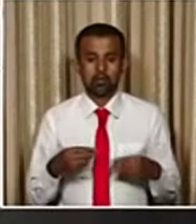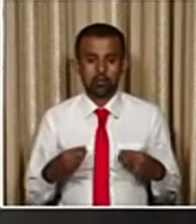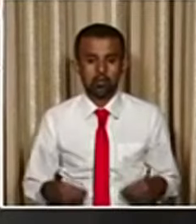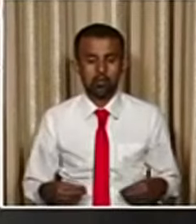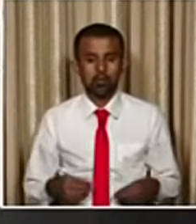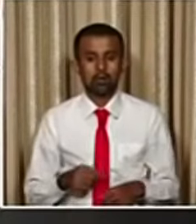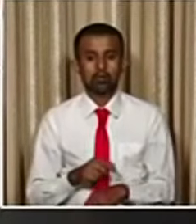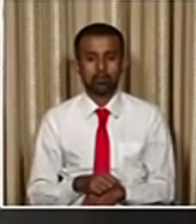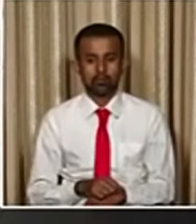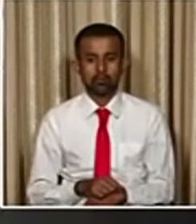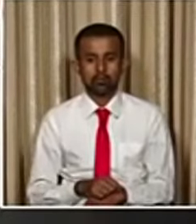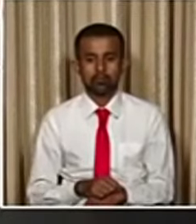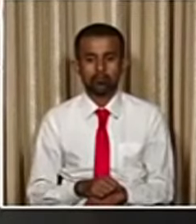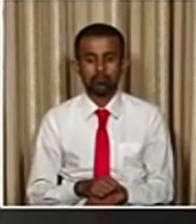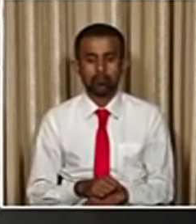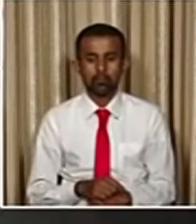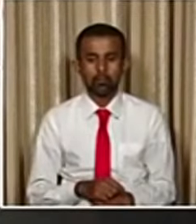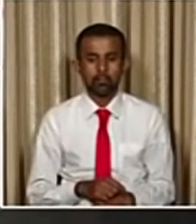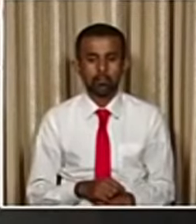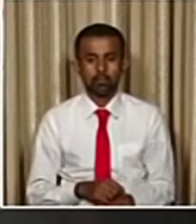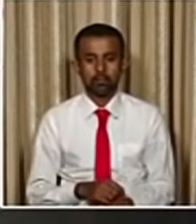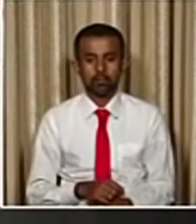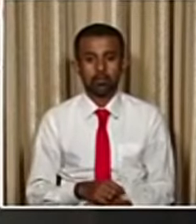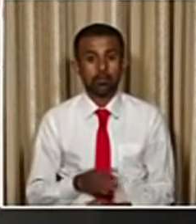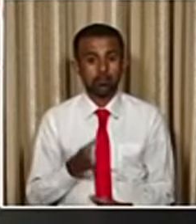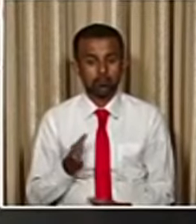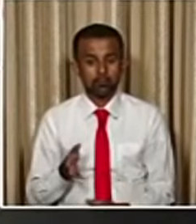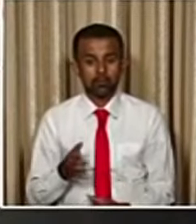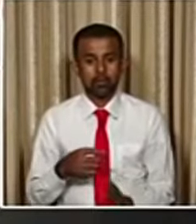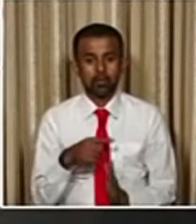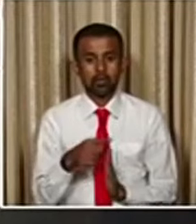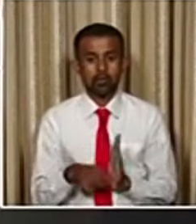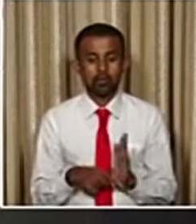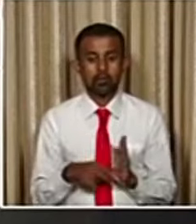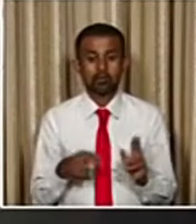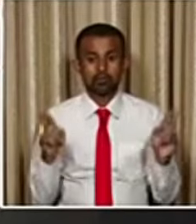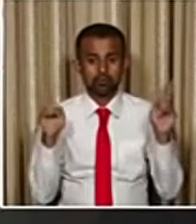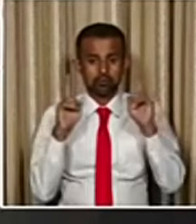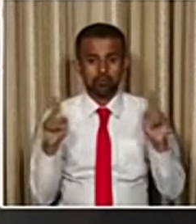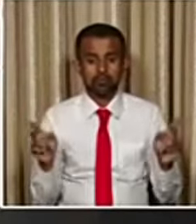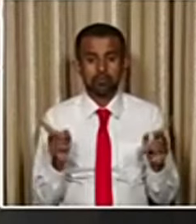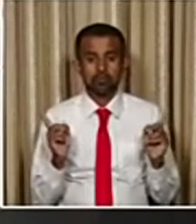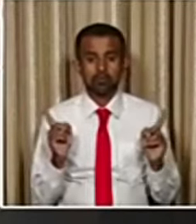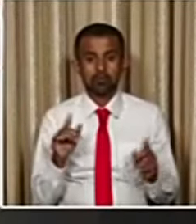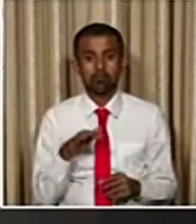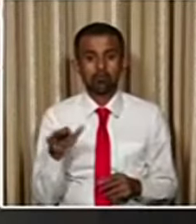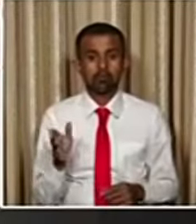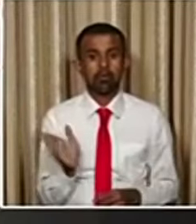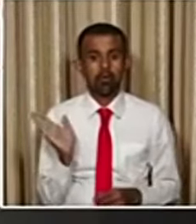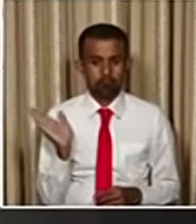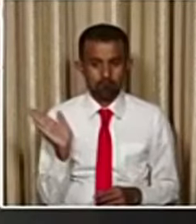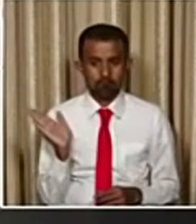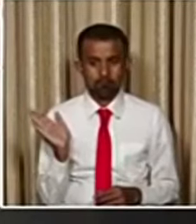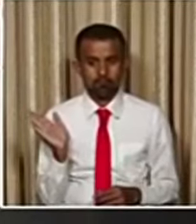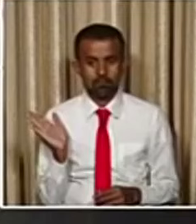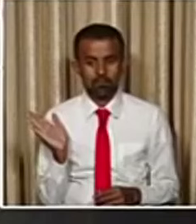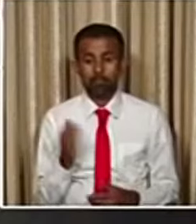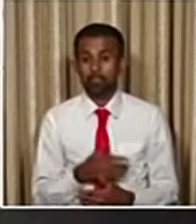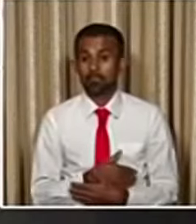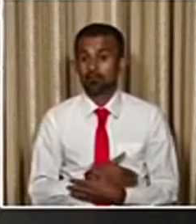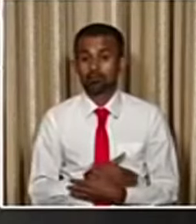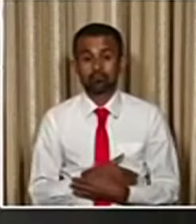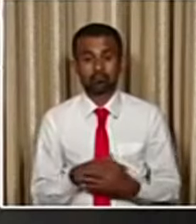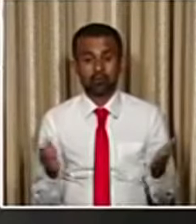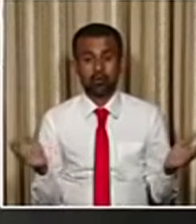ತೀನ ಅವಸ್ಥಾವಕ ತಮೈ ಮೇ ರಟೆ ಜಾತ್ಯಾಂತರ ಕ್ರೀಡಾಂಗಣ ತಿಬಿದ್ದಿ ಮೇ ಸಾ